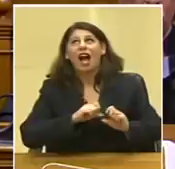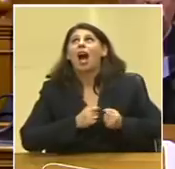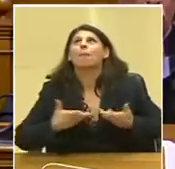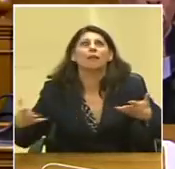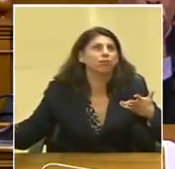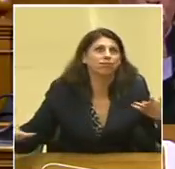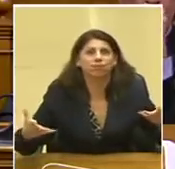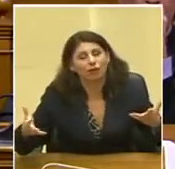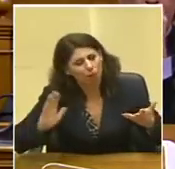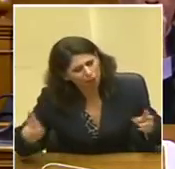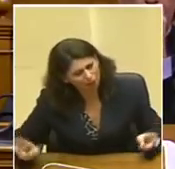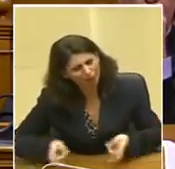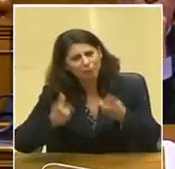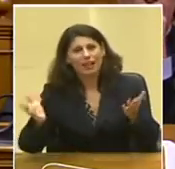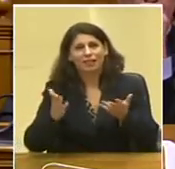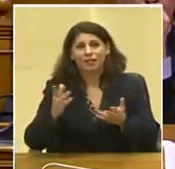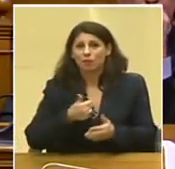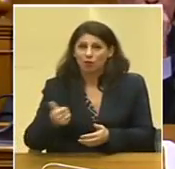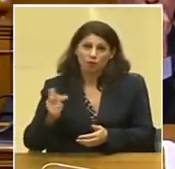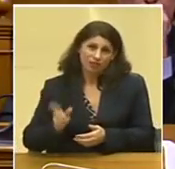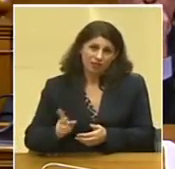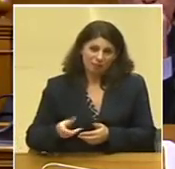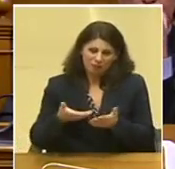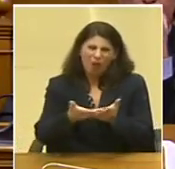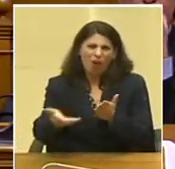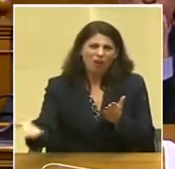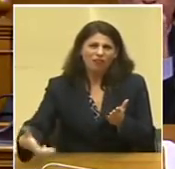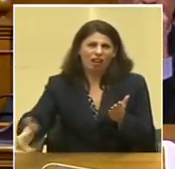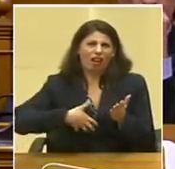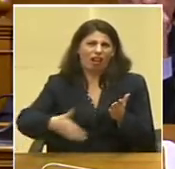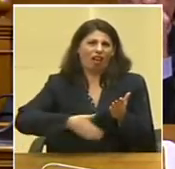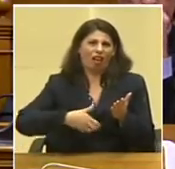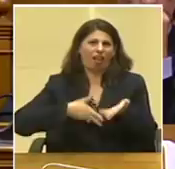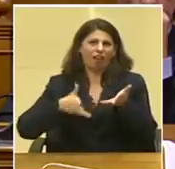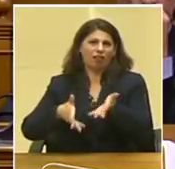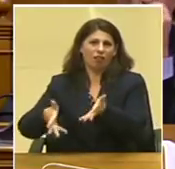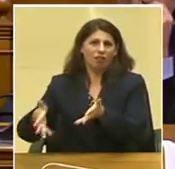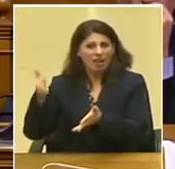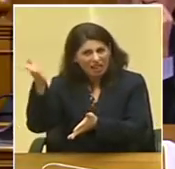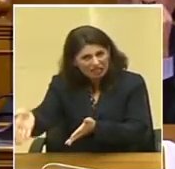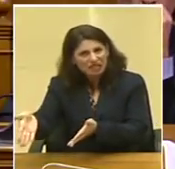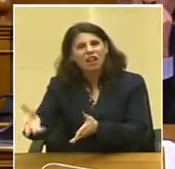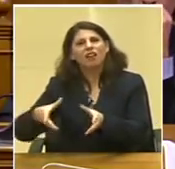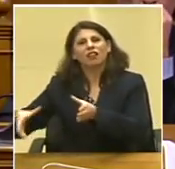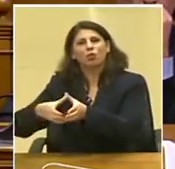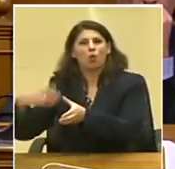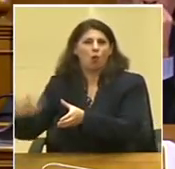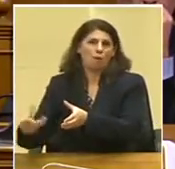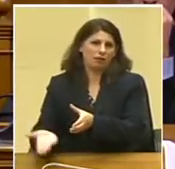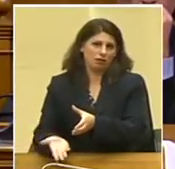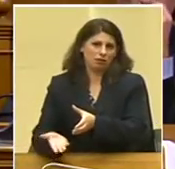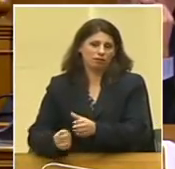μπορεί να βγάλετε κάτι, μόνο που κινδυνεύετε με αυτά και με αυτά να γίνετε καταγέλαστος και εσείς και η παραταξή σας.